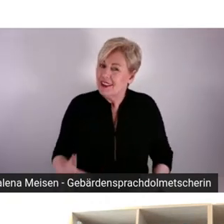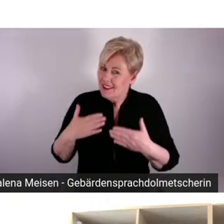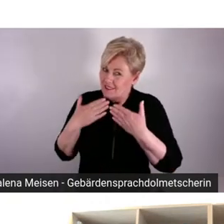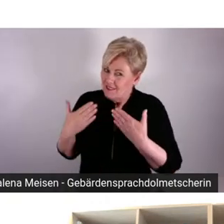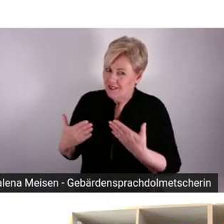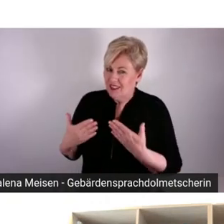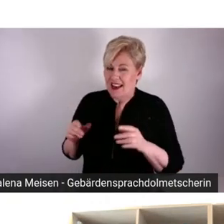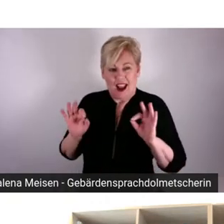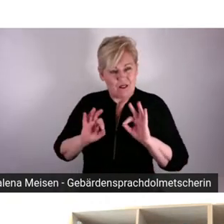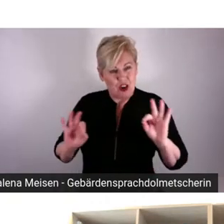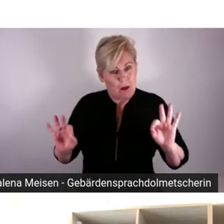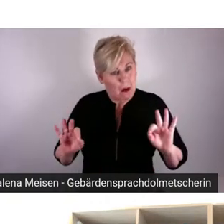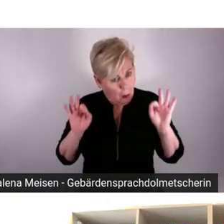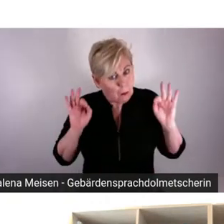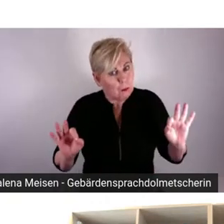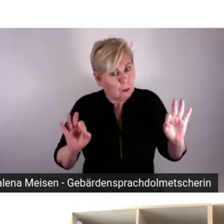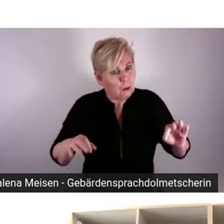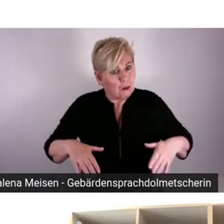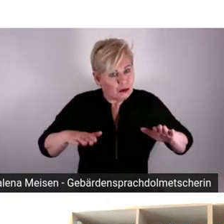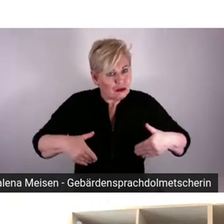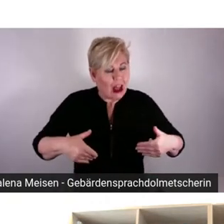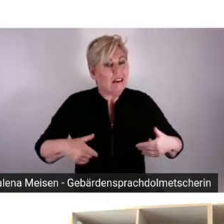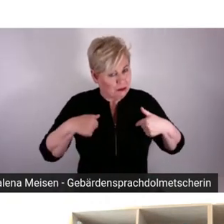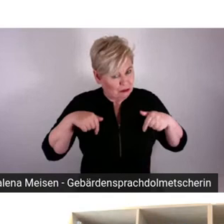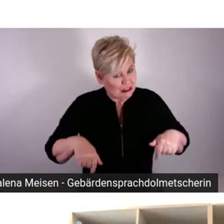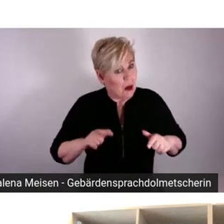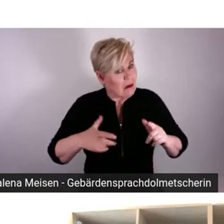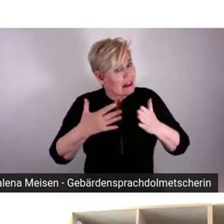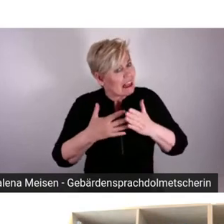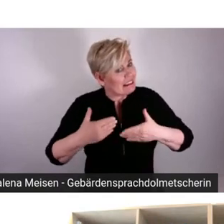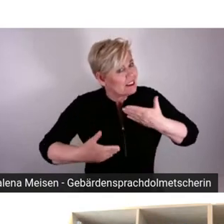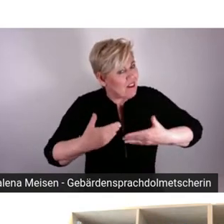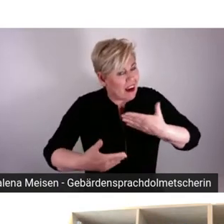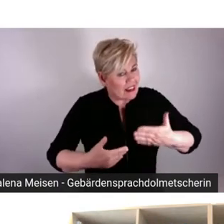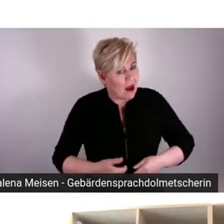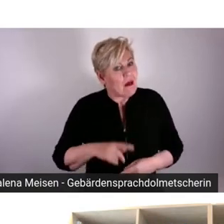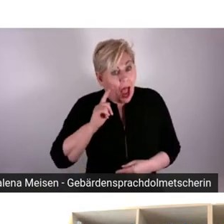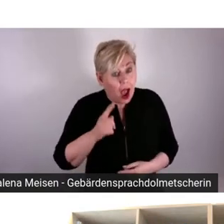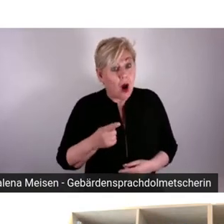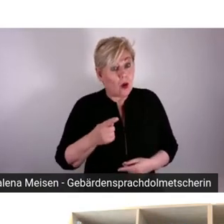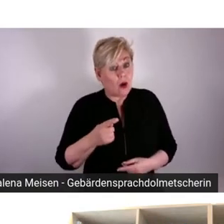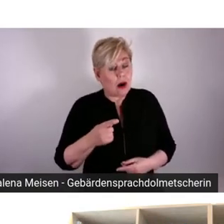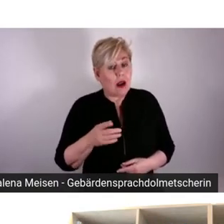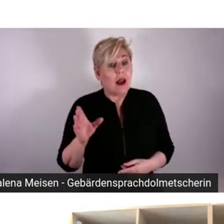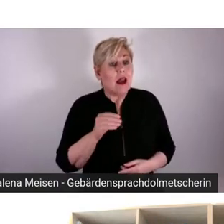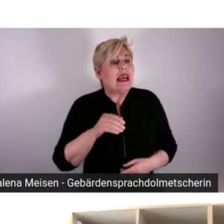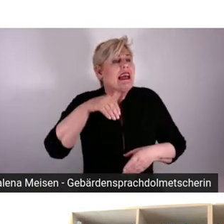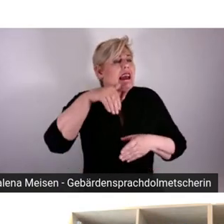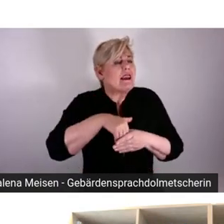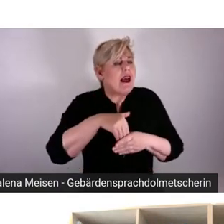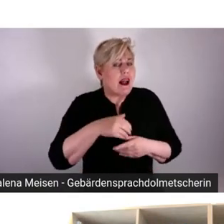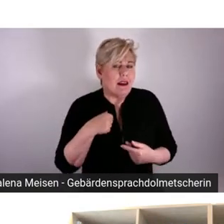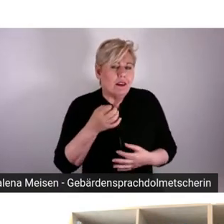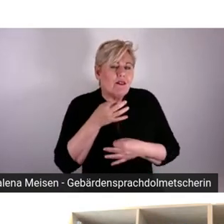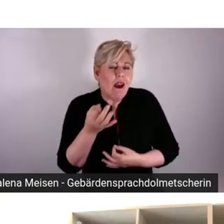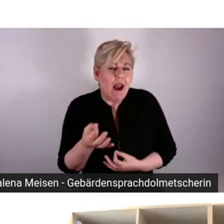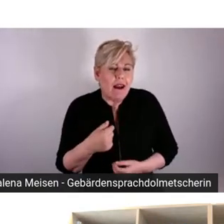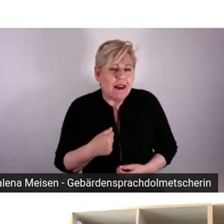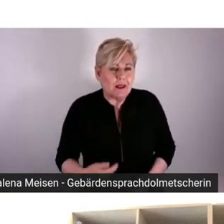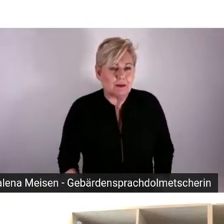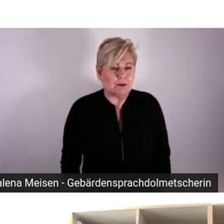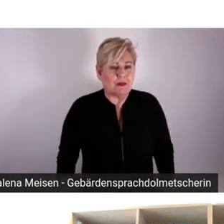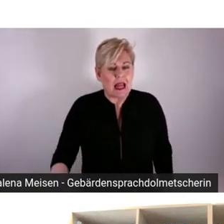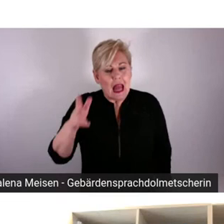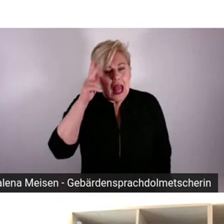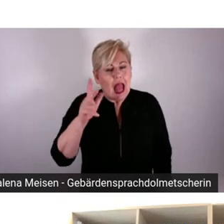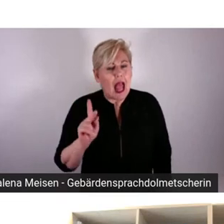Das geht doch schon gut los. Wir testen das mal weiter. Gleich aber auch mit einer inhaltlichen Frage. Und ich würde mit Herrn